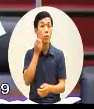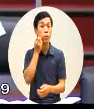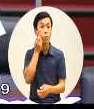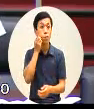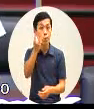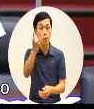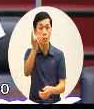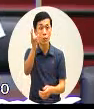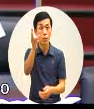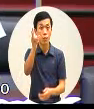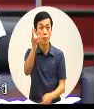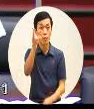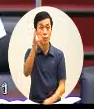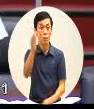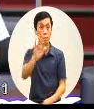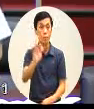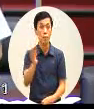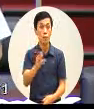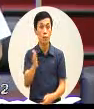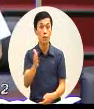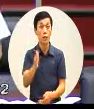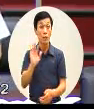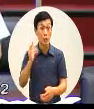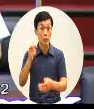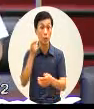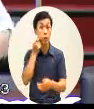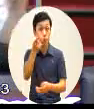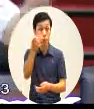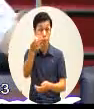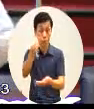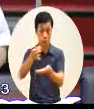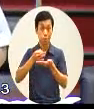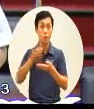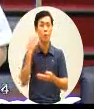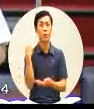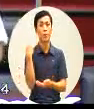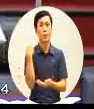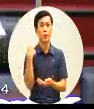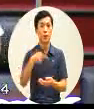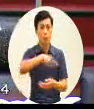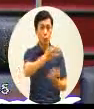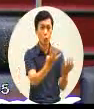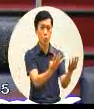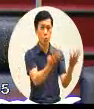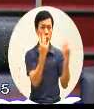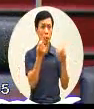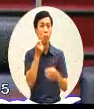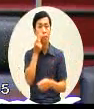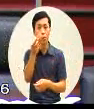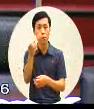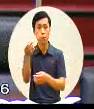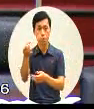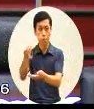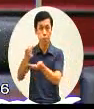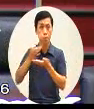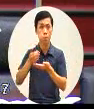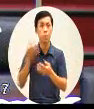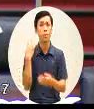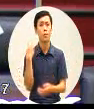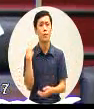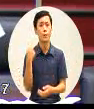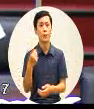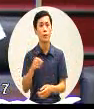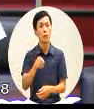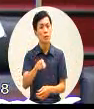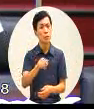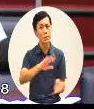啦。结果薪水照呢，去服劳役，个人领薪水，这是